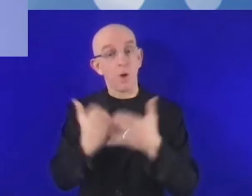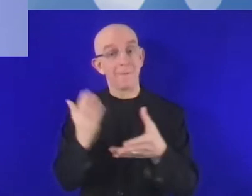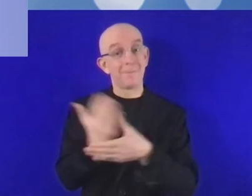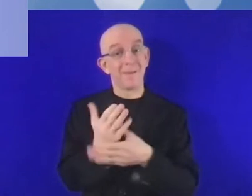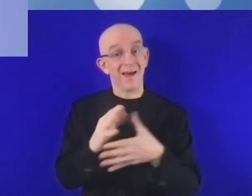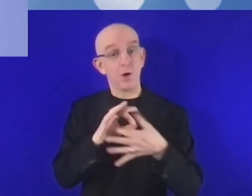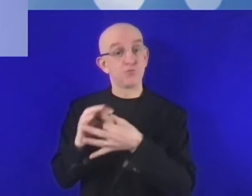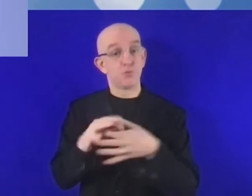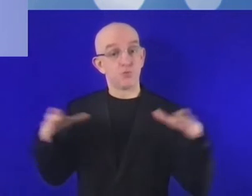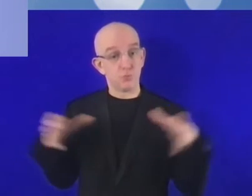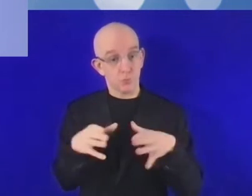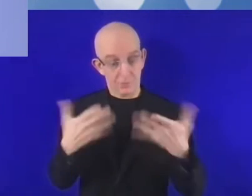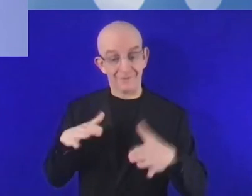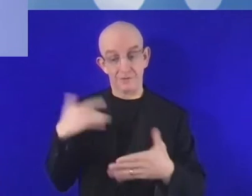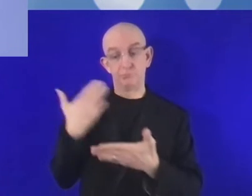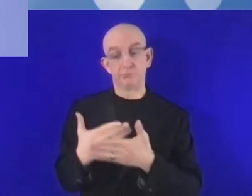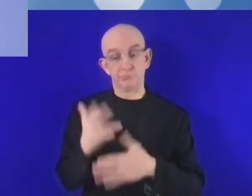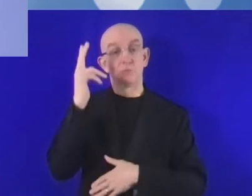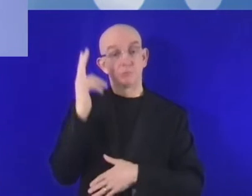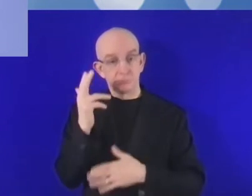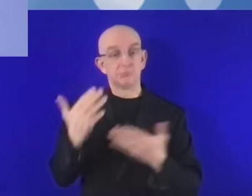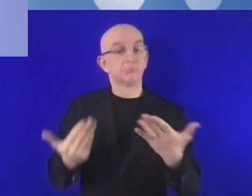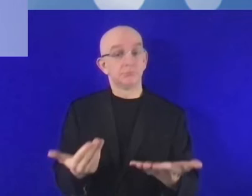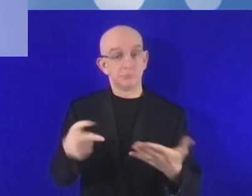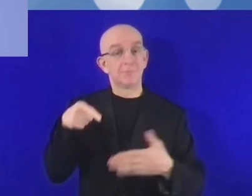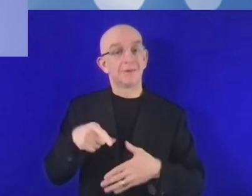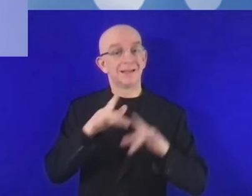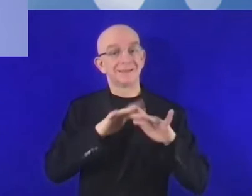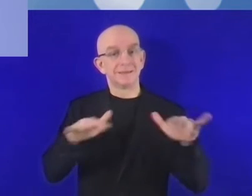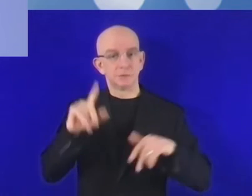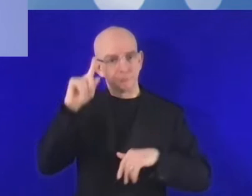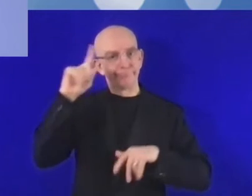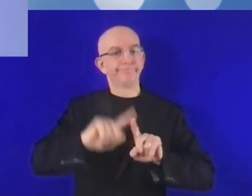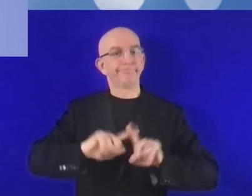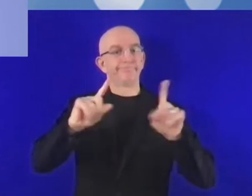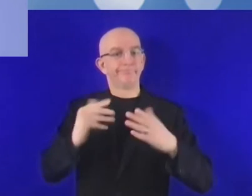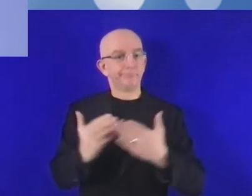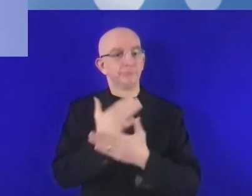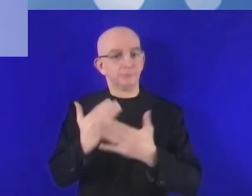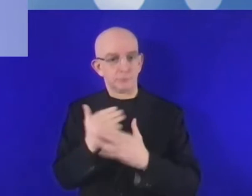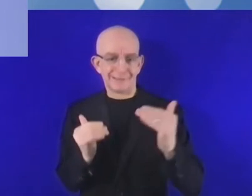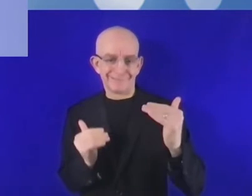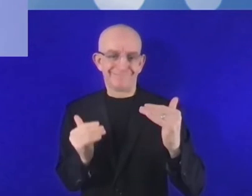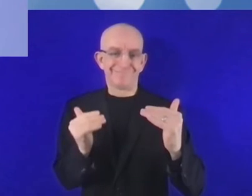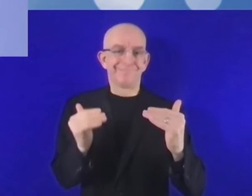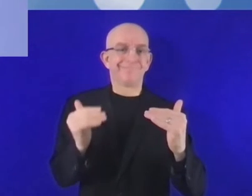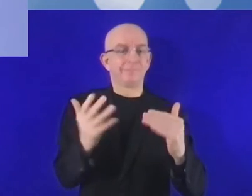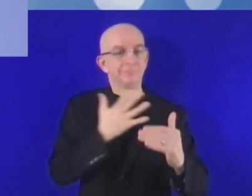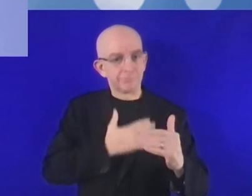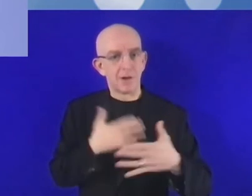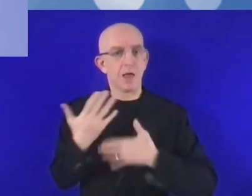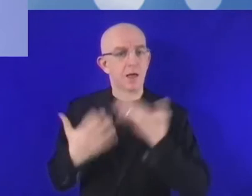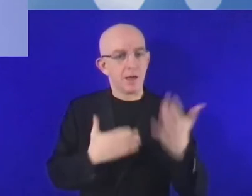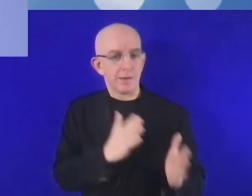есть Европейский инвестиционный банк, Европейский банк реконструкции и развития, в сотрудничестве с Европейской